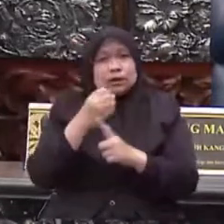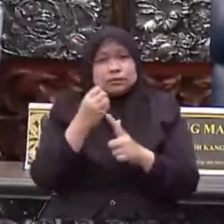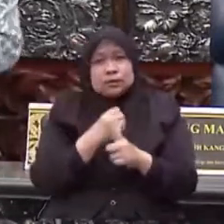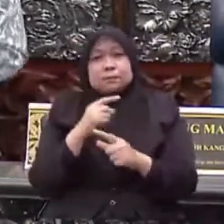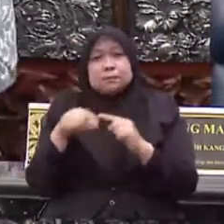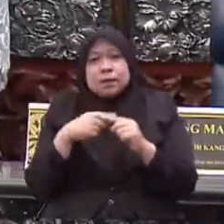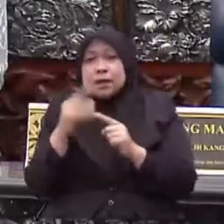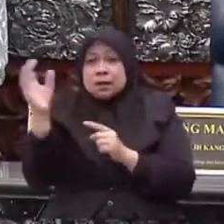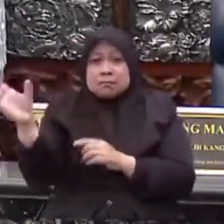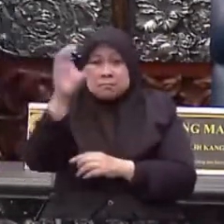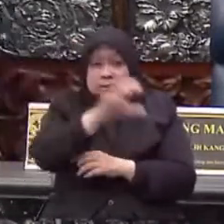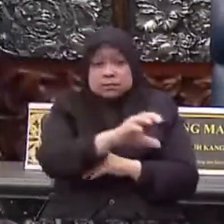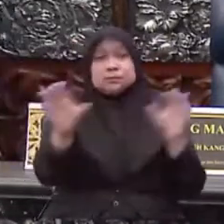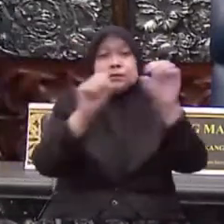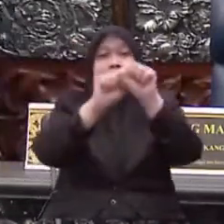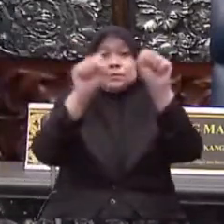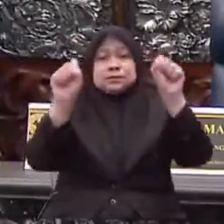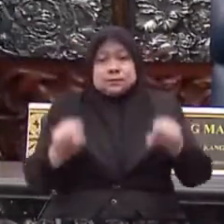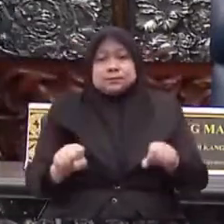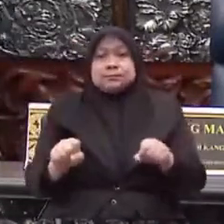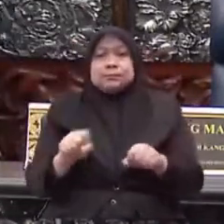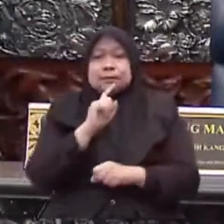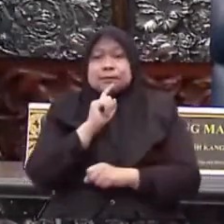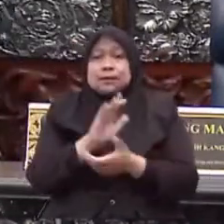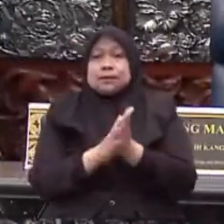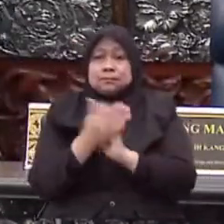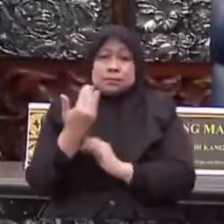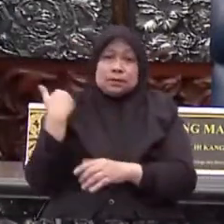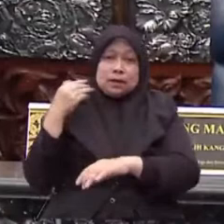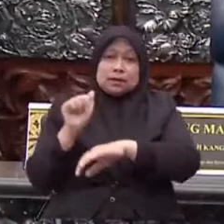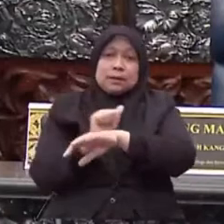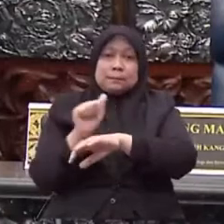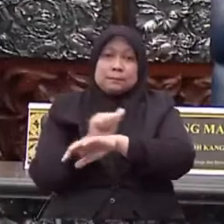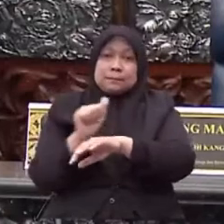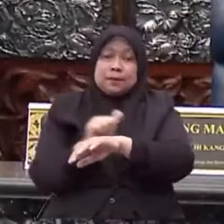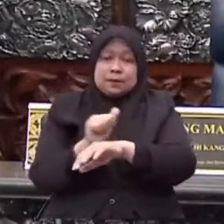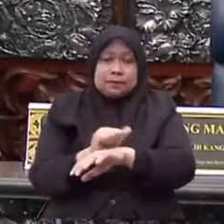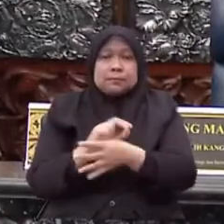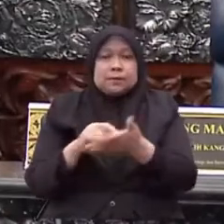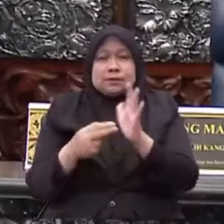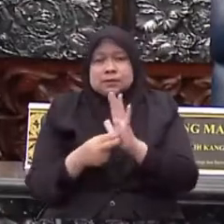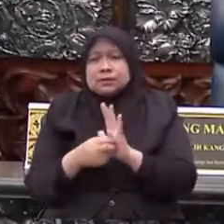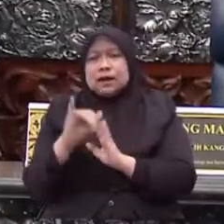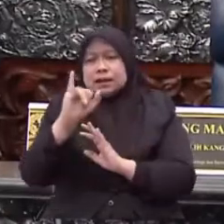akan masuk ke dalam sistem sebelum ini ada amalan solusi